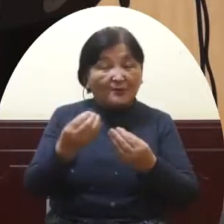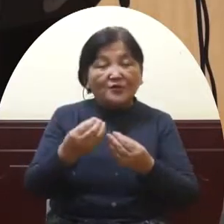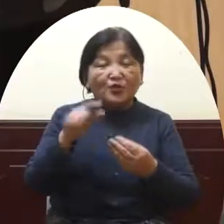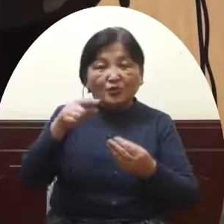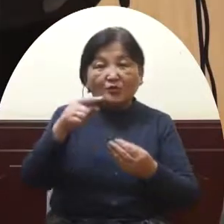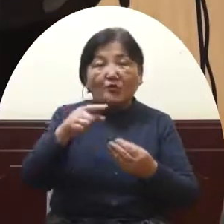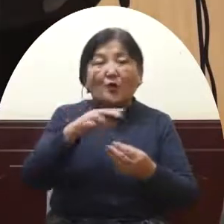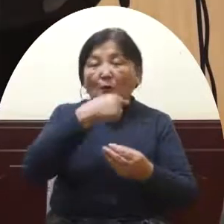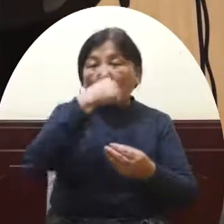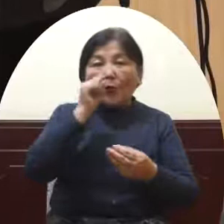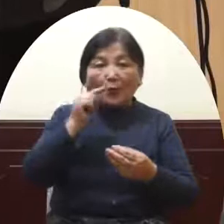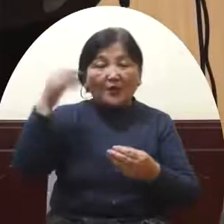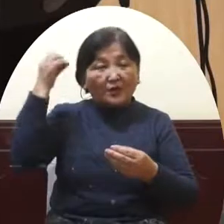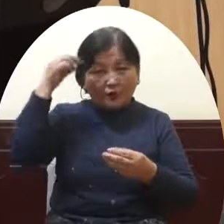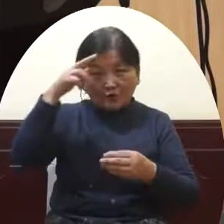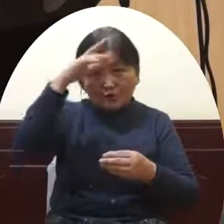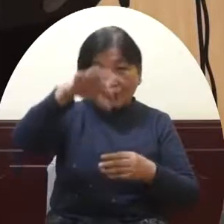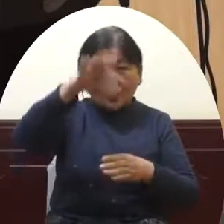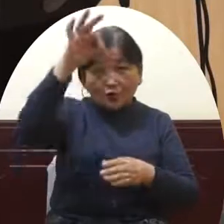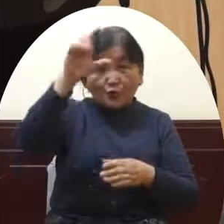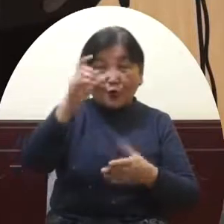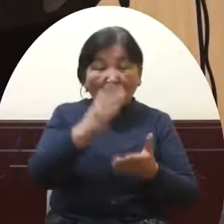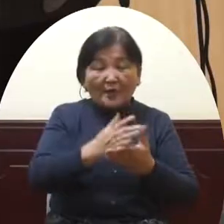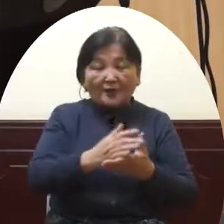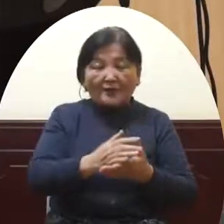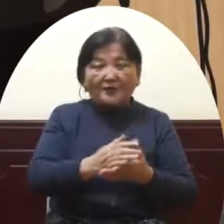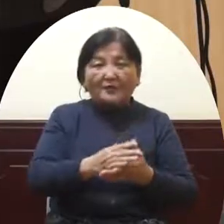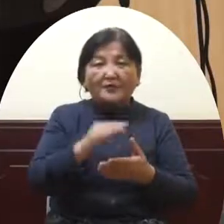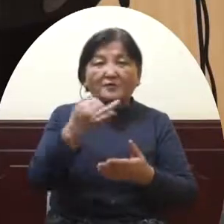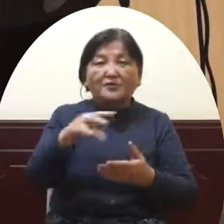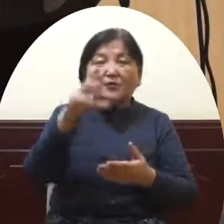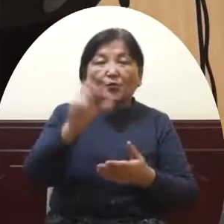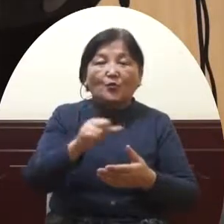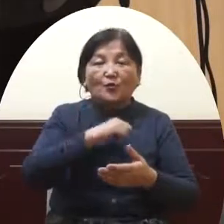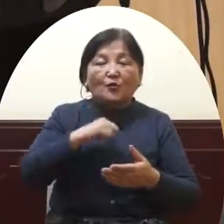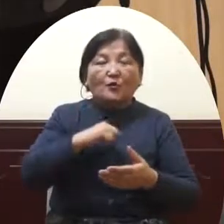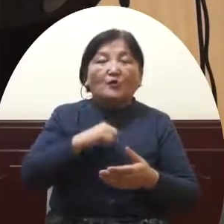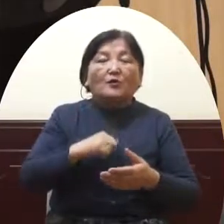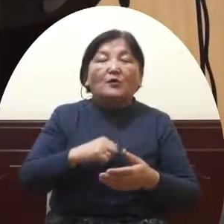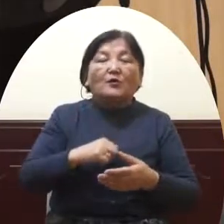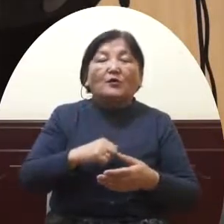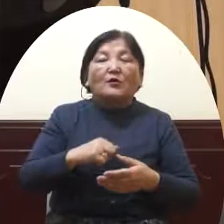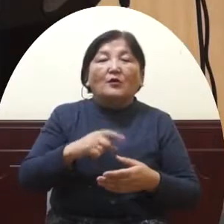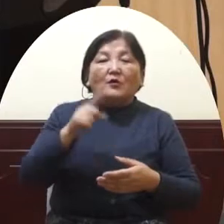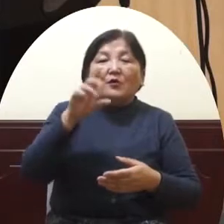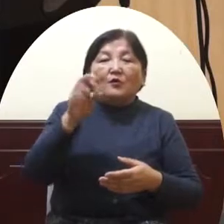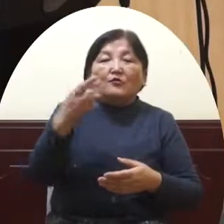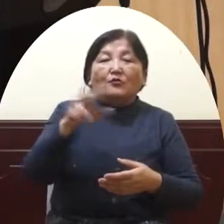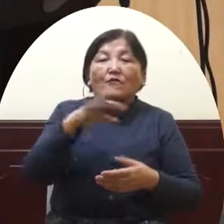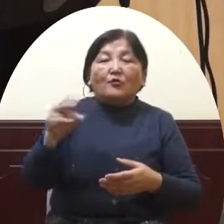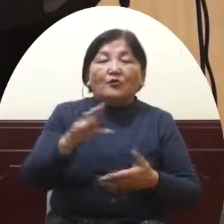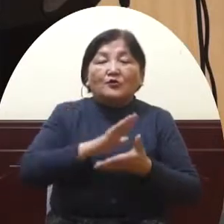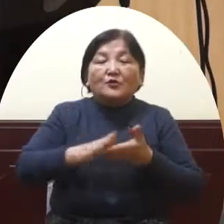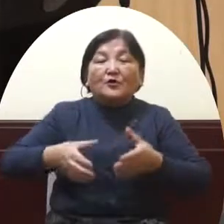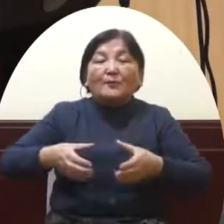Яг ихэндээ бол ингээд жирийн иргэн тий айгүй гой хөдөлгөөн байгууллаа. Айгүй гой ингээд нам болоод сонгуульд өсөлт бол ялчлаа. Тэгсэн